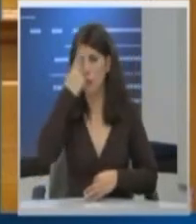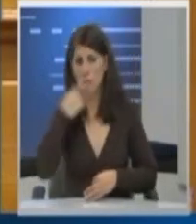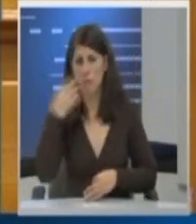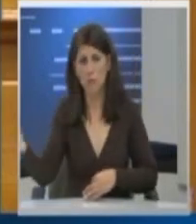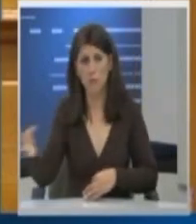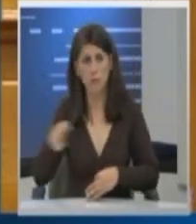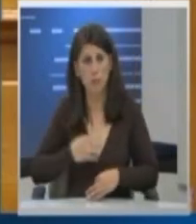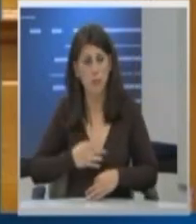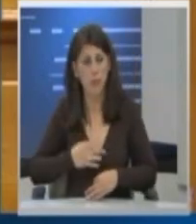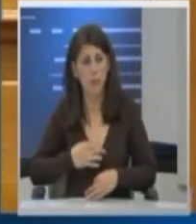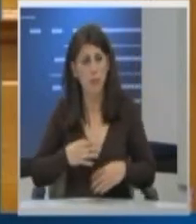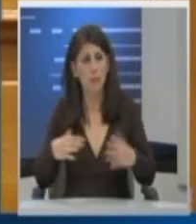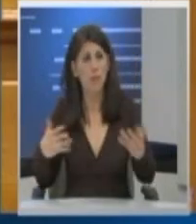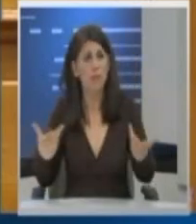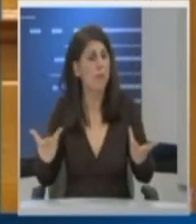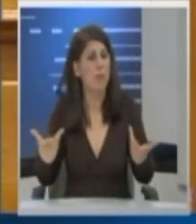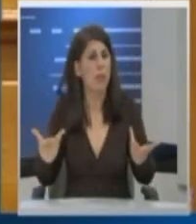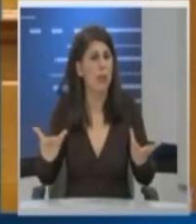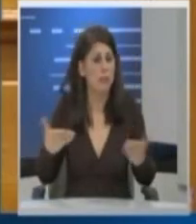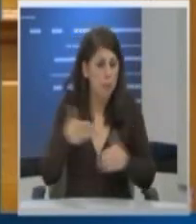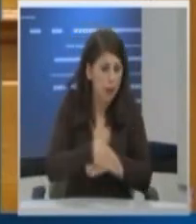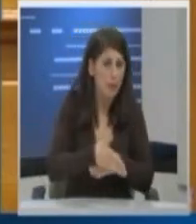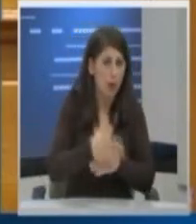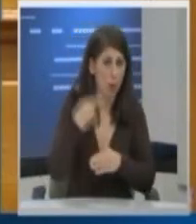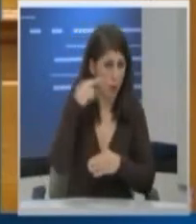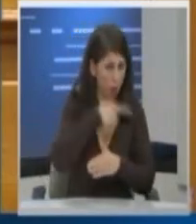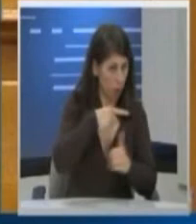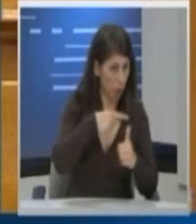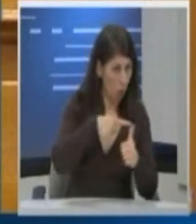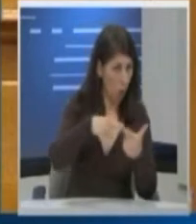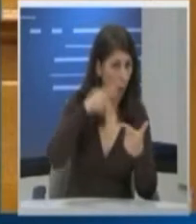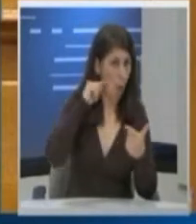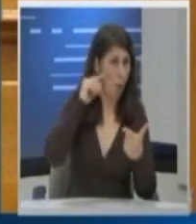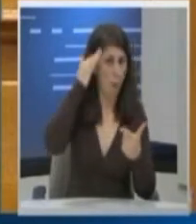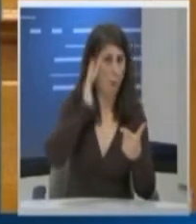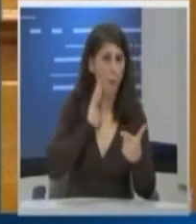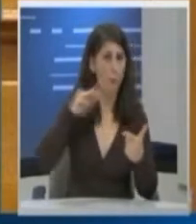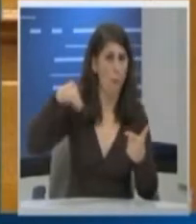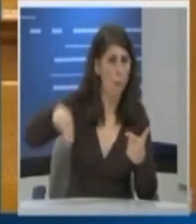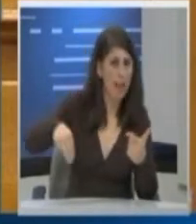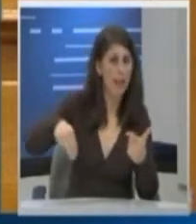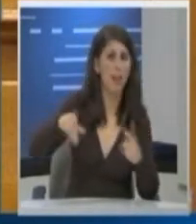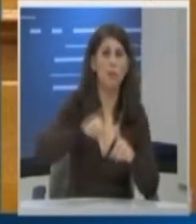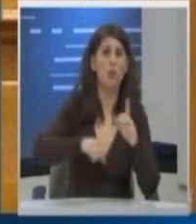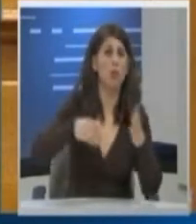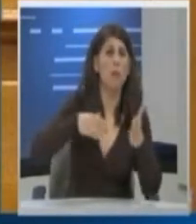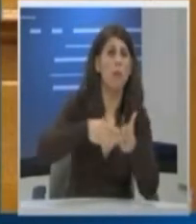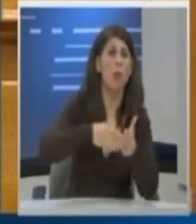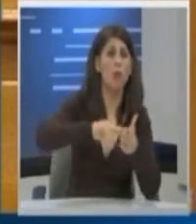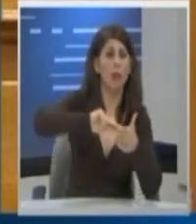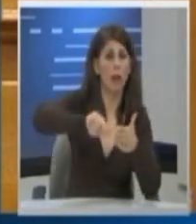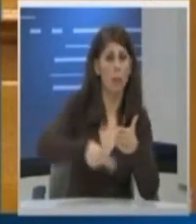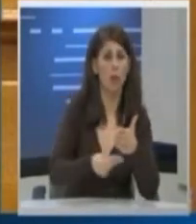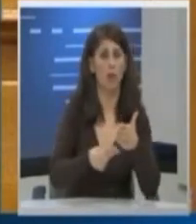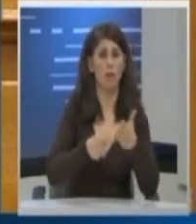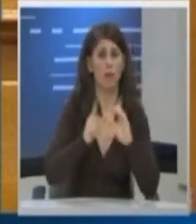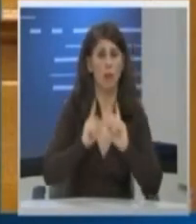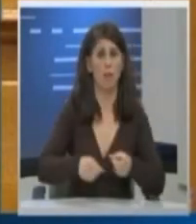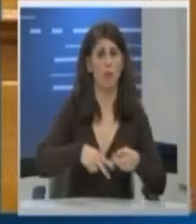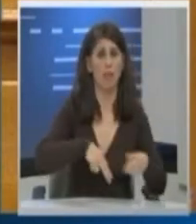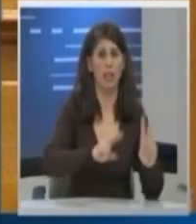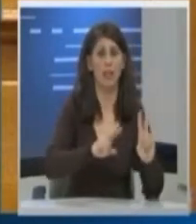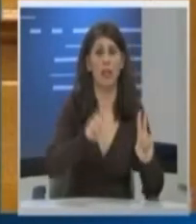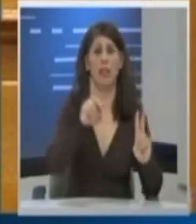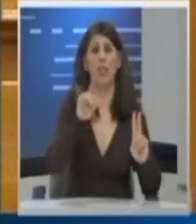προσωπικού. Πείτε μας τι παρενέβη, ποιος παρενέβη, ο Πρωθυπουργός, η Μέρκελ. Ποιος παρενέβη, ποιος σας εμπόδισε να υπογράψετε την απόφαση